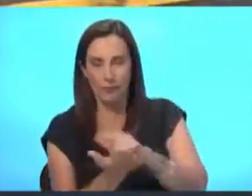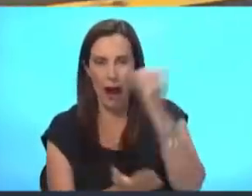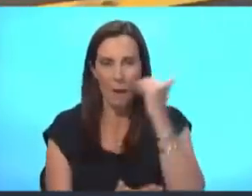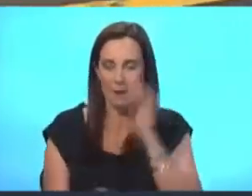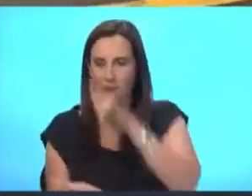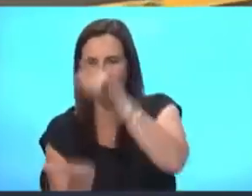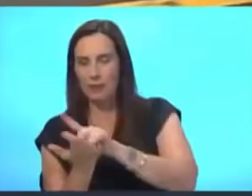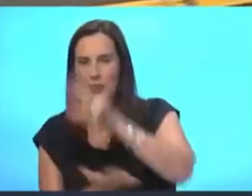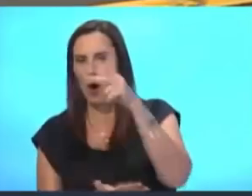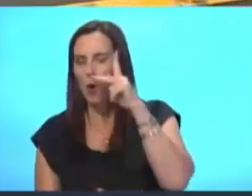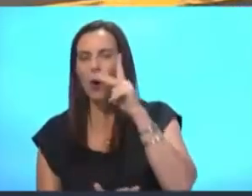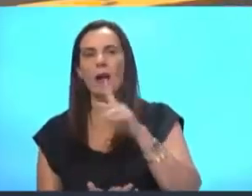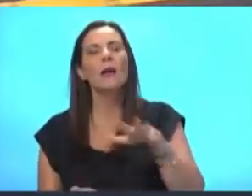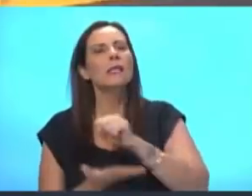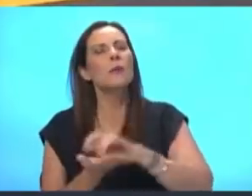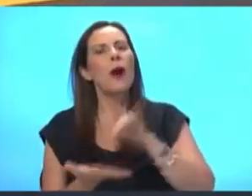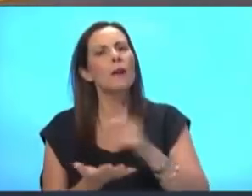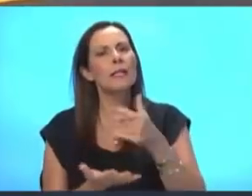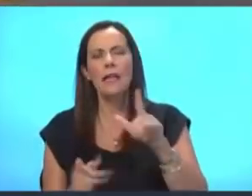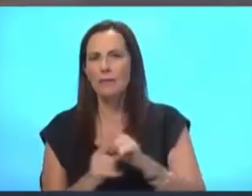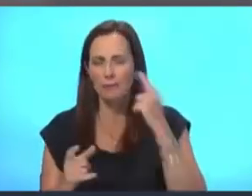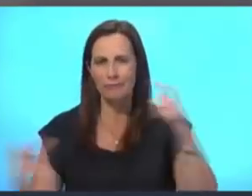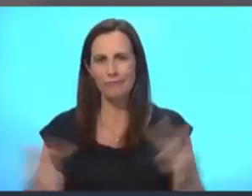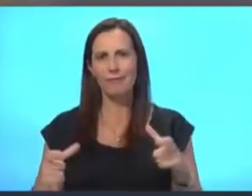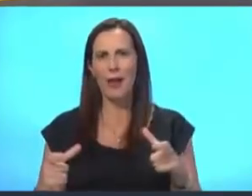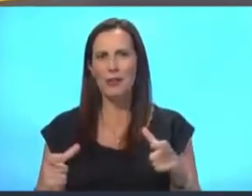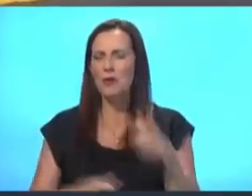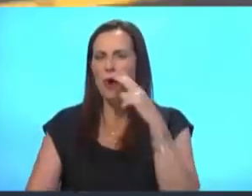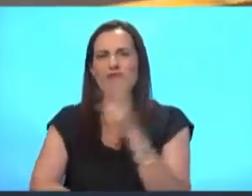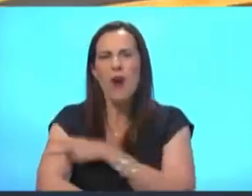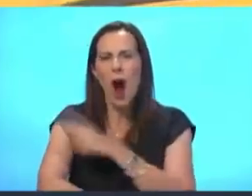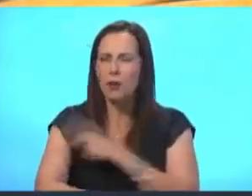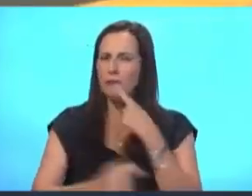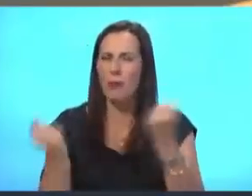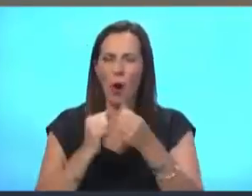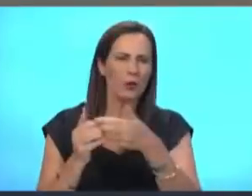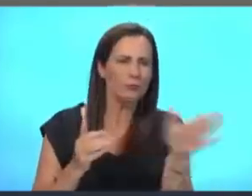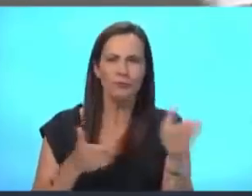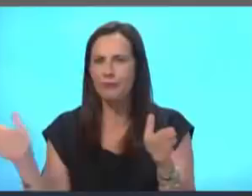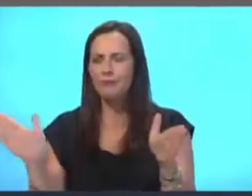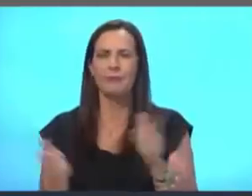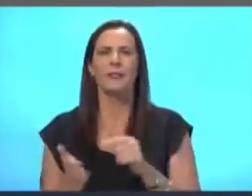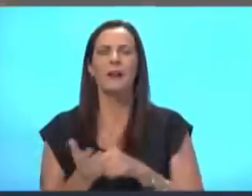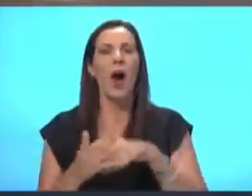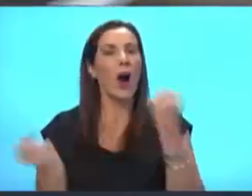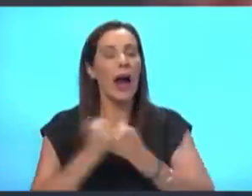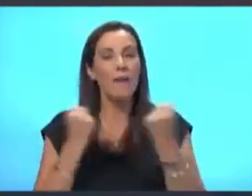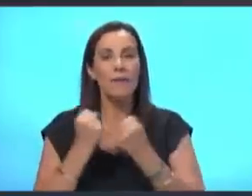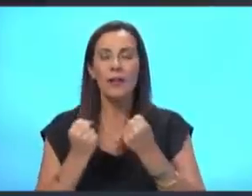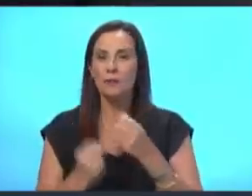וקים ג'ונג און, סינגפור הפכה להיות קצת עיר במצור. אתם רואים שוטרים מפנים את התנועה לדרכים חלופיות, רכבי